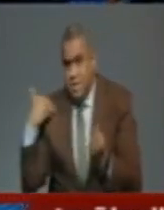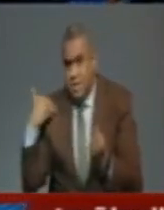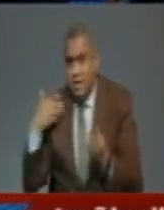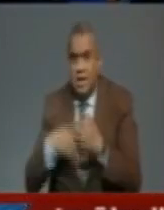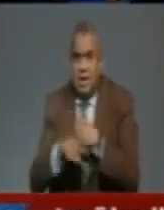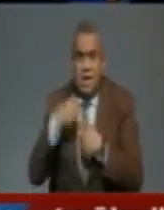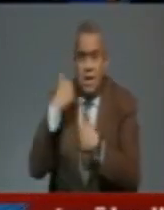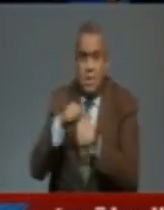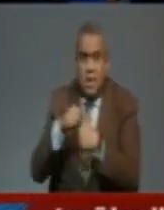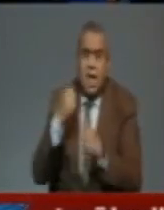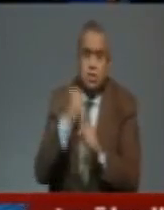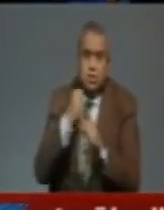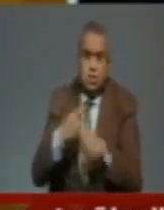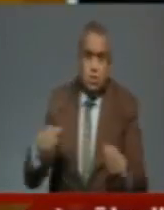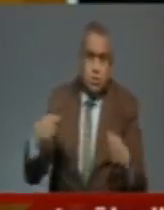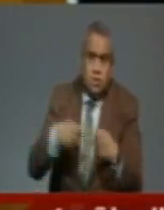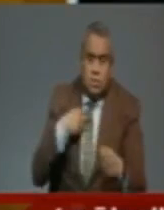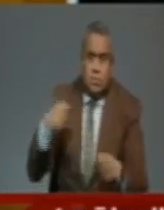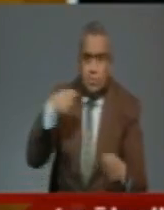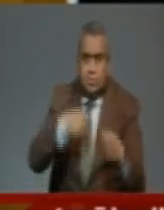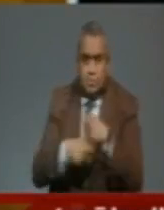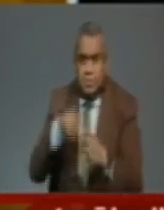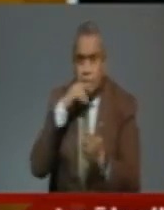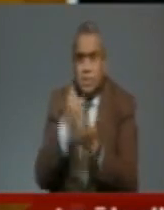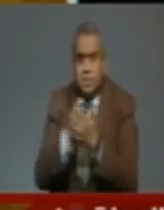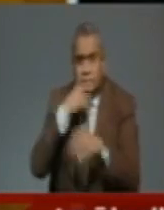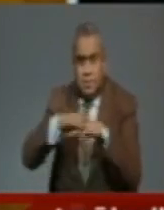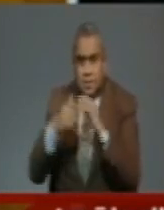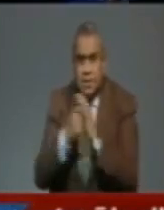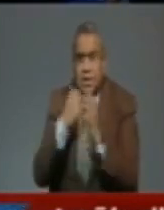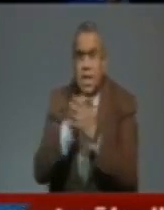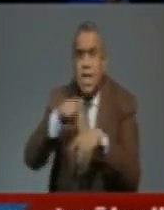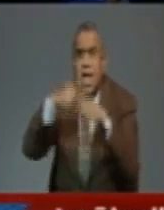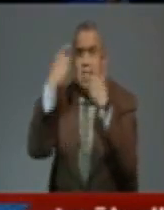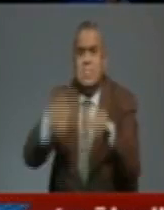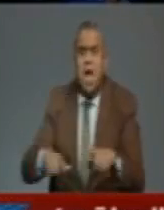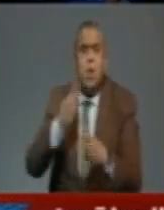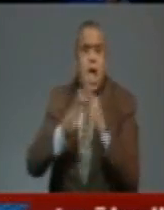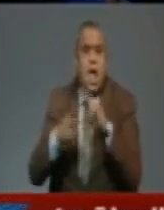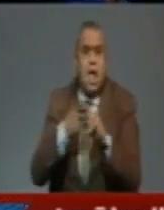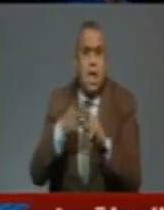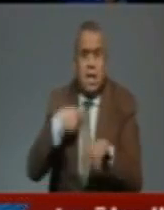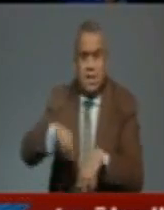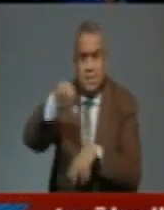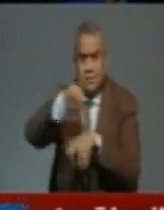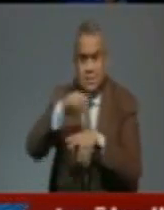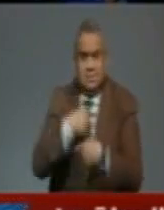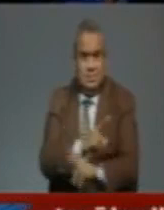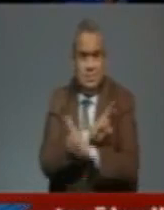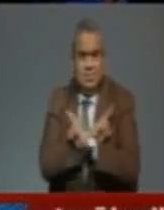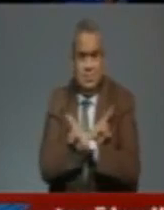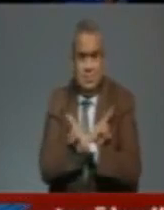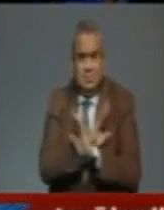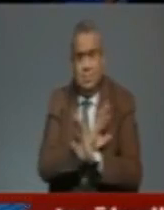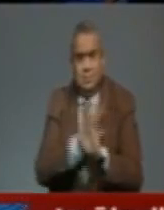حق إن أنا مش أنا مصر استخدم، أنا أي إنسان، أنا أي دولة. طب إحنا هنقعد من غير